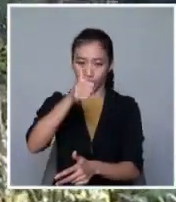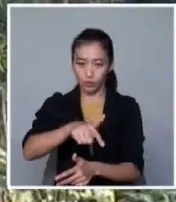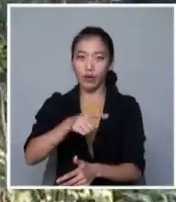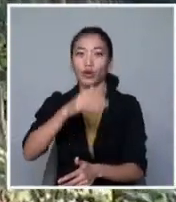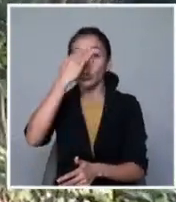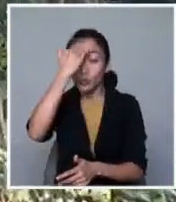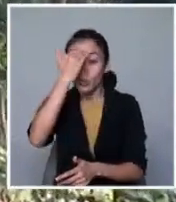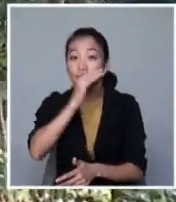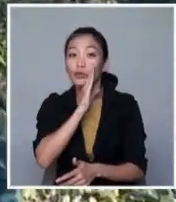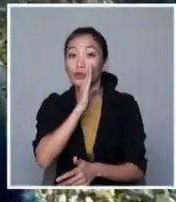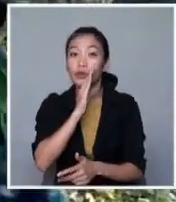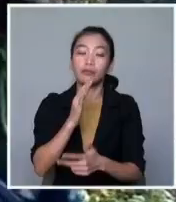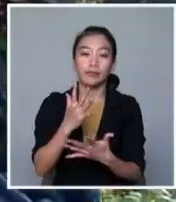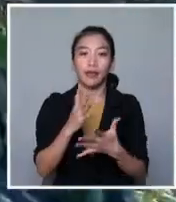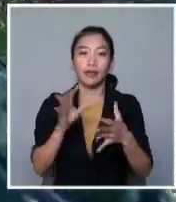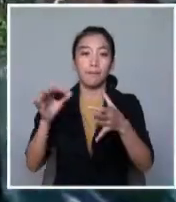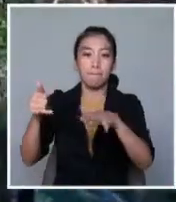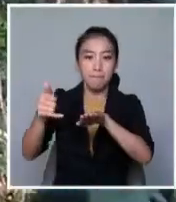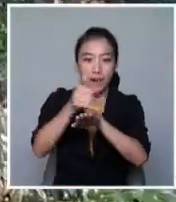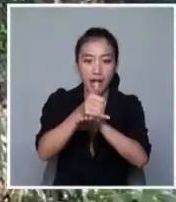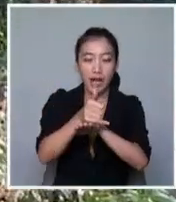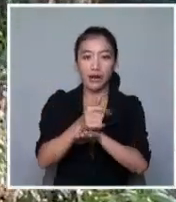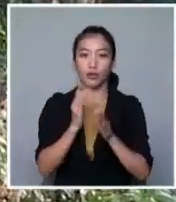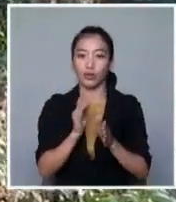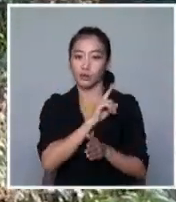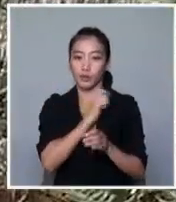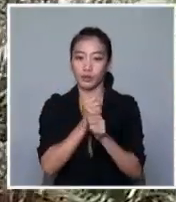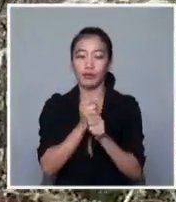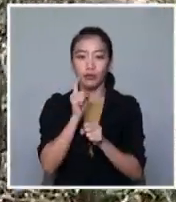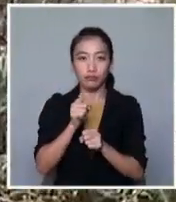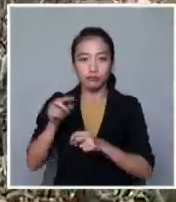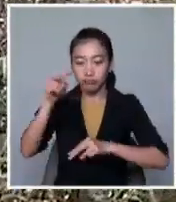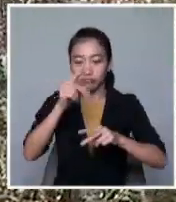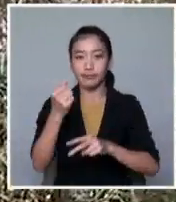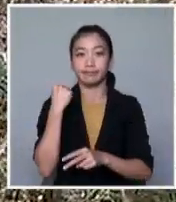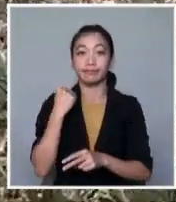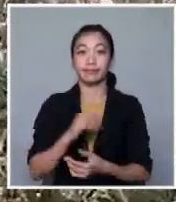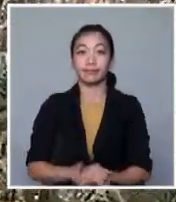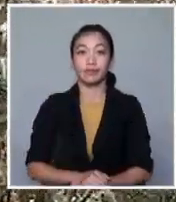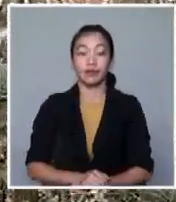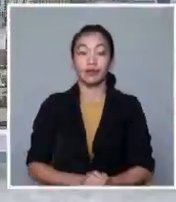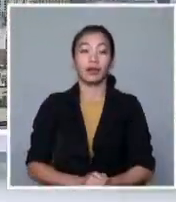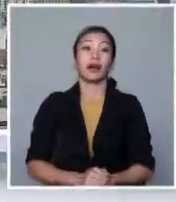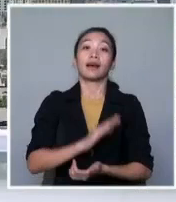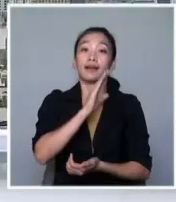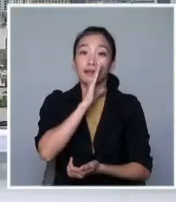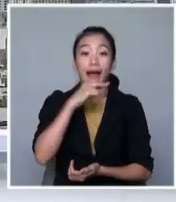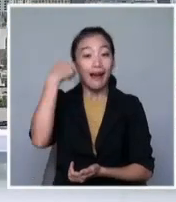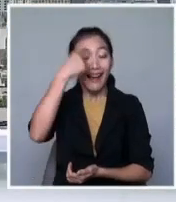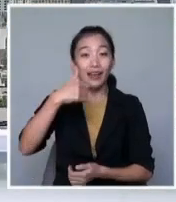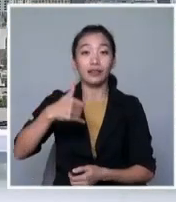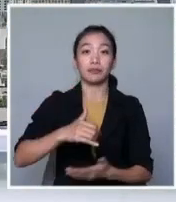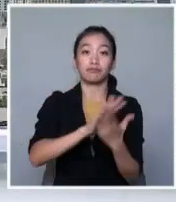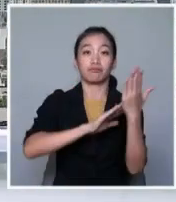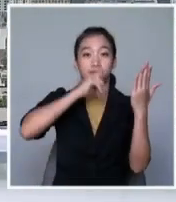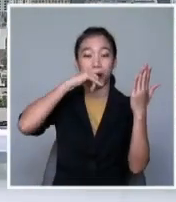ข้นที่จะล็อครอบเข้ามือในช่วงเวลาดีค่ะก็คือถ้าเกิดว่าจะเดินทางเข้ามาในประเทศไทยเนี่ยถ้ามาได้จะขอแค่